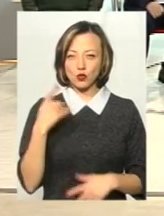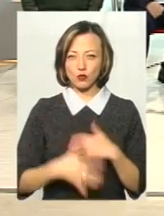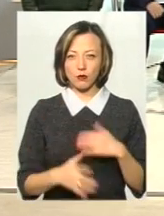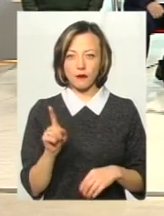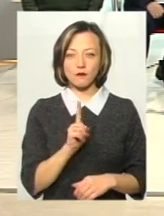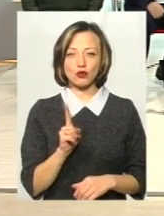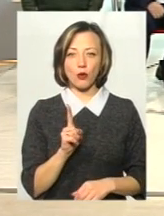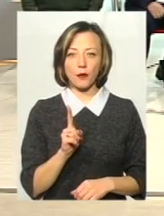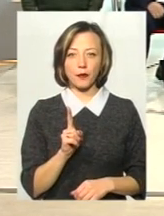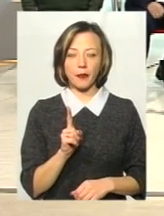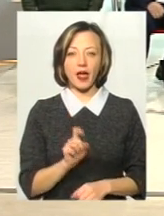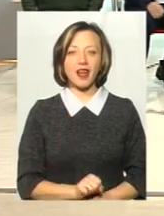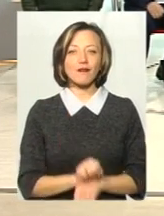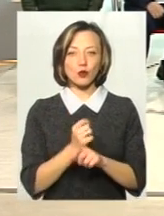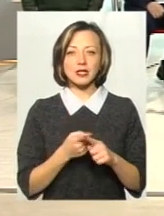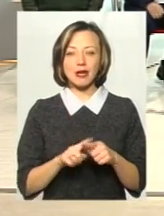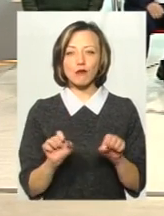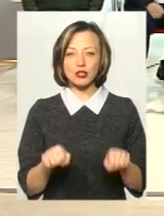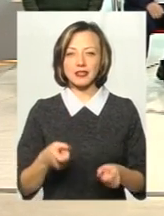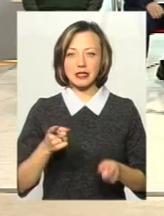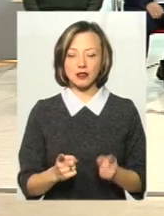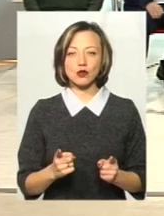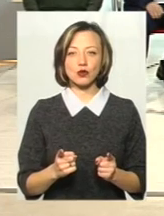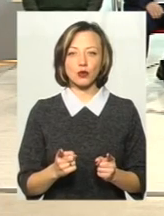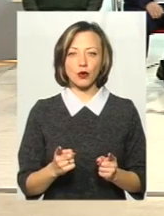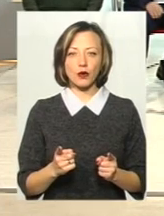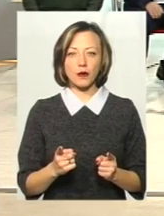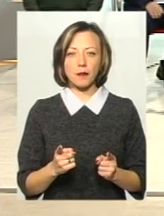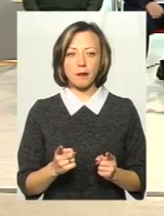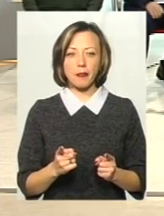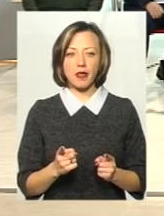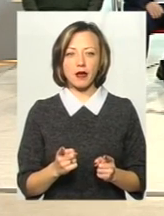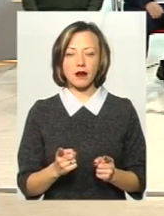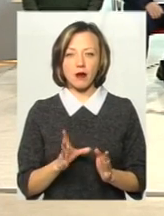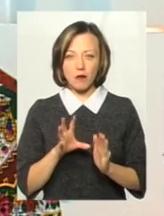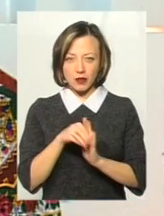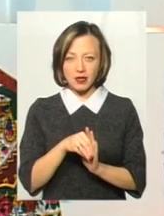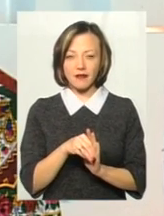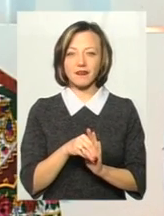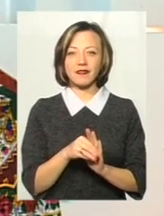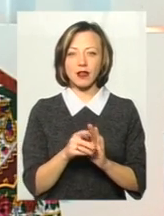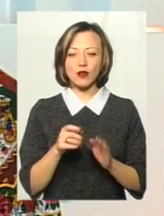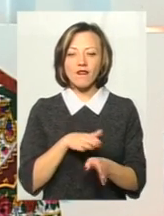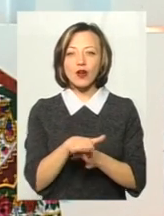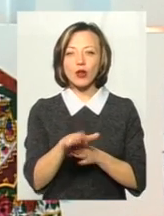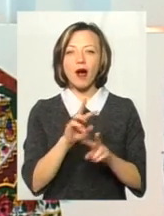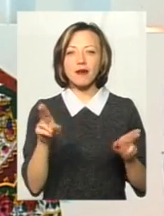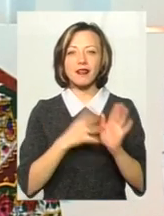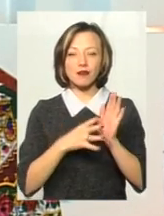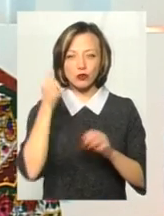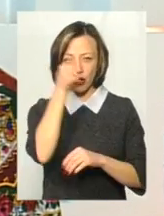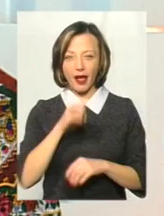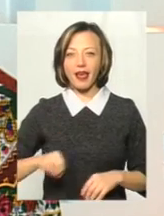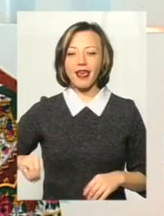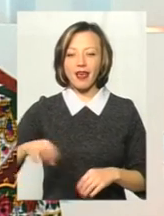що революція – це можливість дійсно поставити на ті рейки, які були закладені ще в 90-х роках. Євроінтеграцію